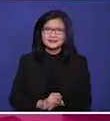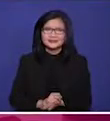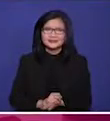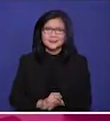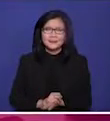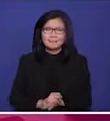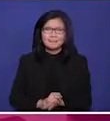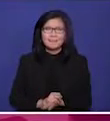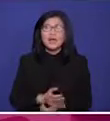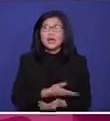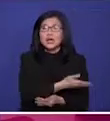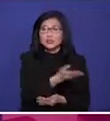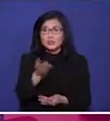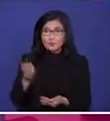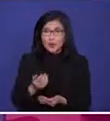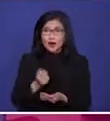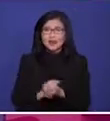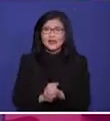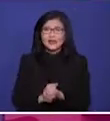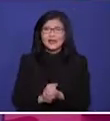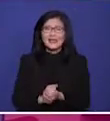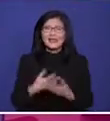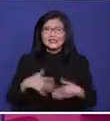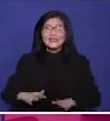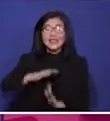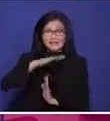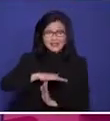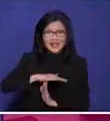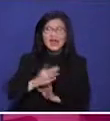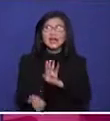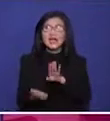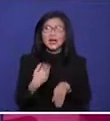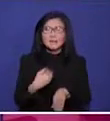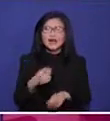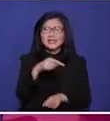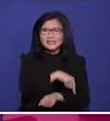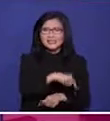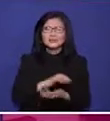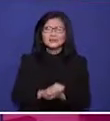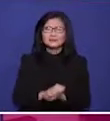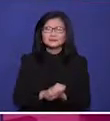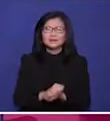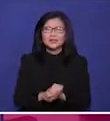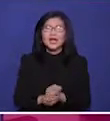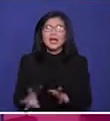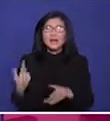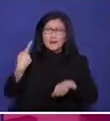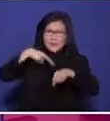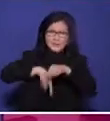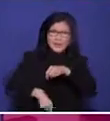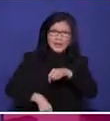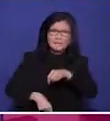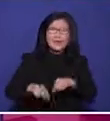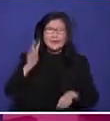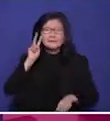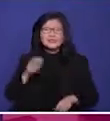Penonton, pendengar, dan warganet, usai jeda, kami akan segera kembali untuk Anda, dan kami akan memperdalam visi-misi